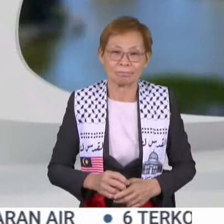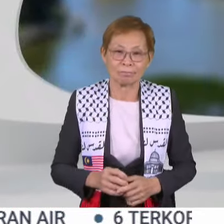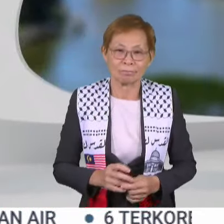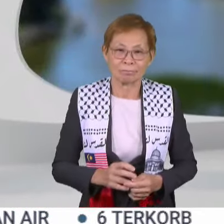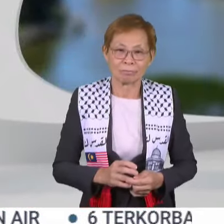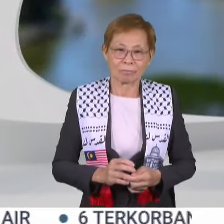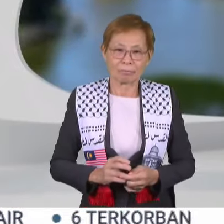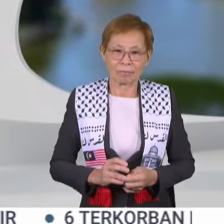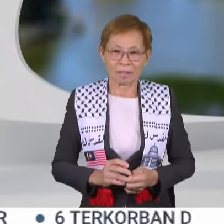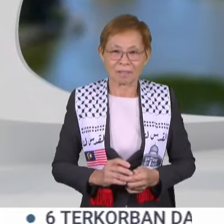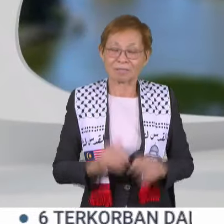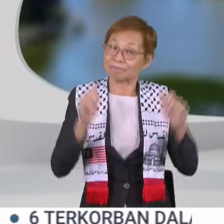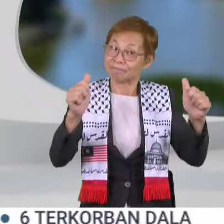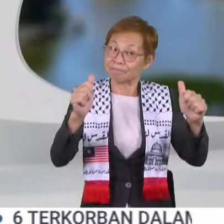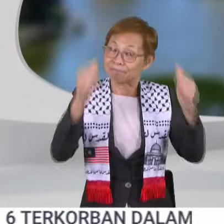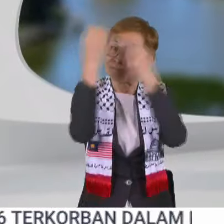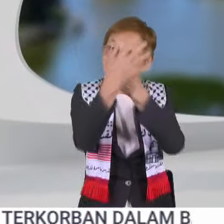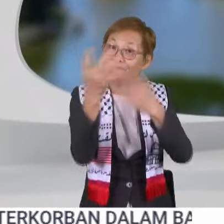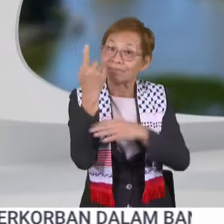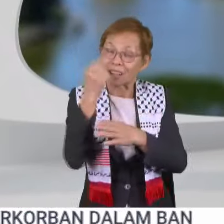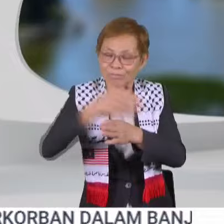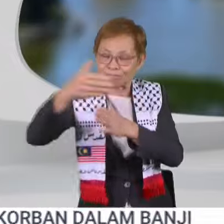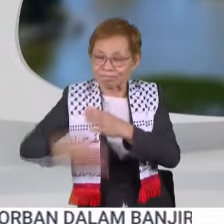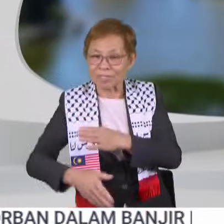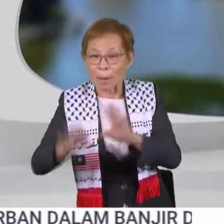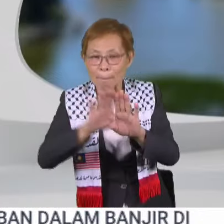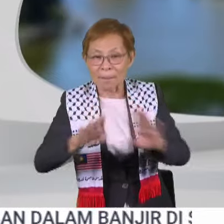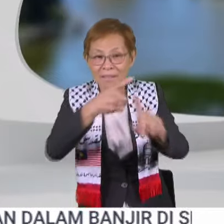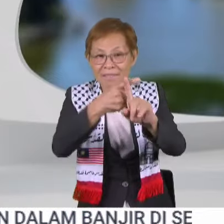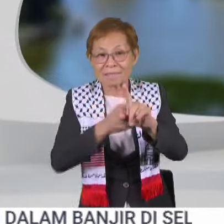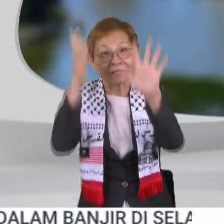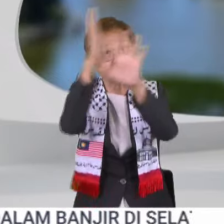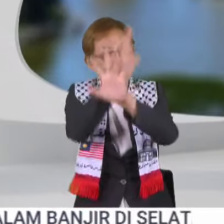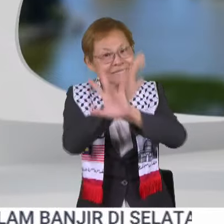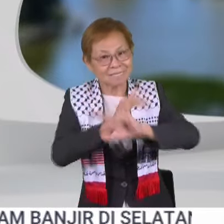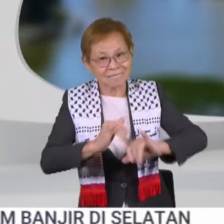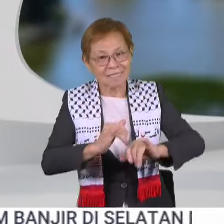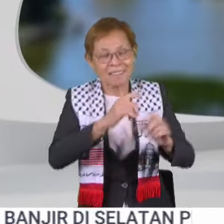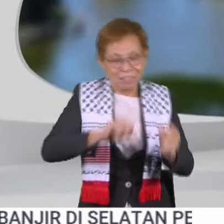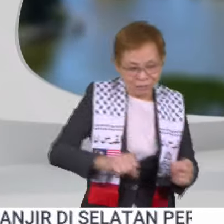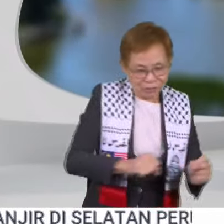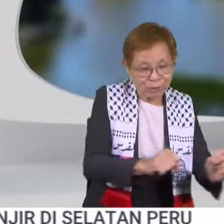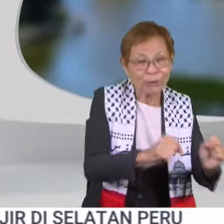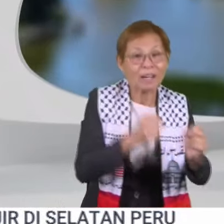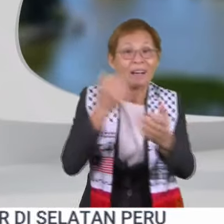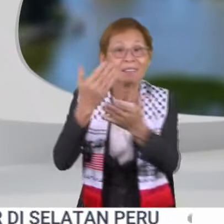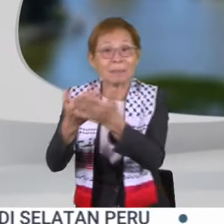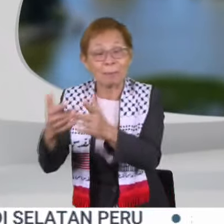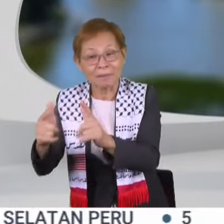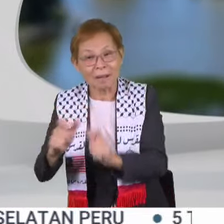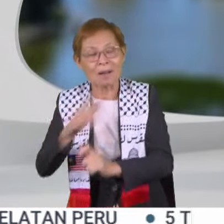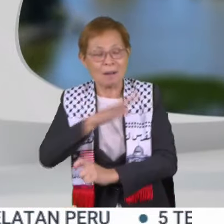semalam baik saudara perkongsian itu tadi mengakhiri perkembangan berita dari Sarawak dari sungai hingga Segara Palestin pasti